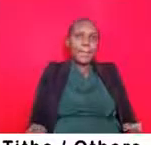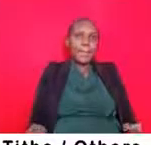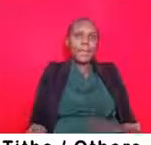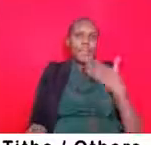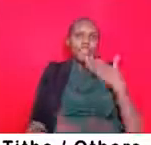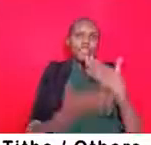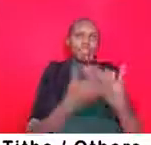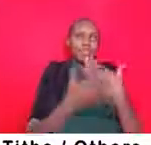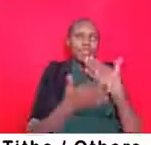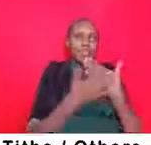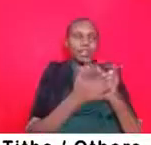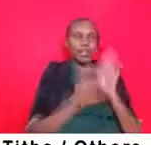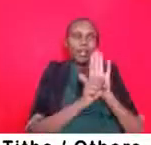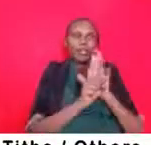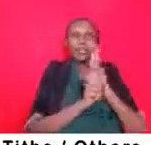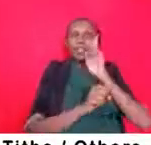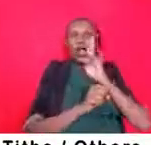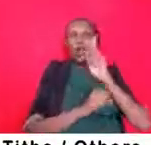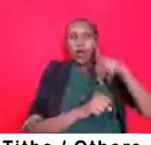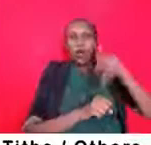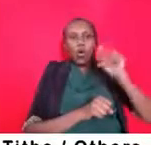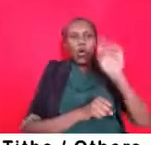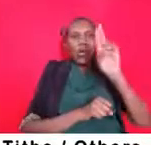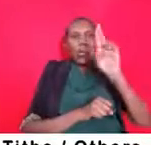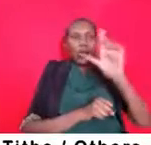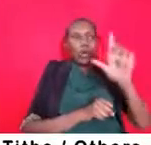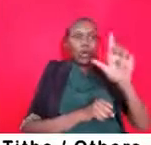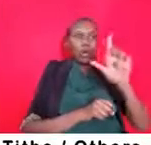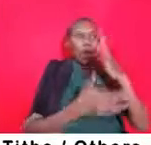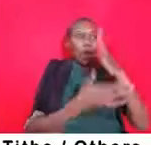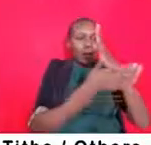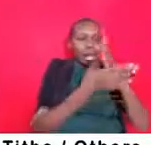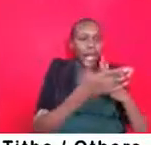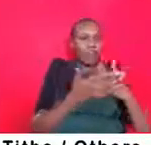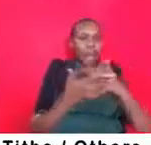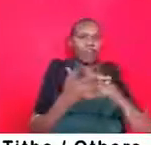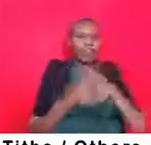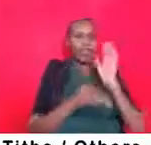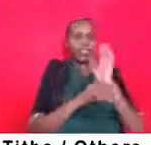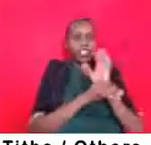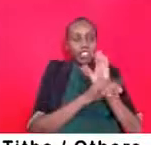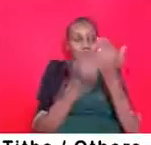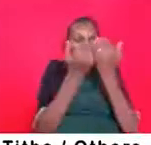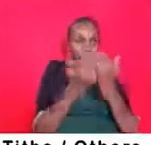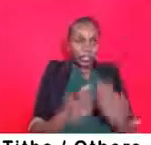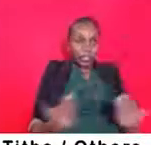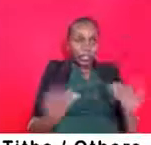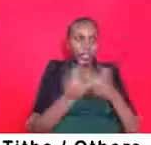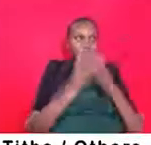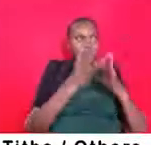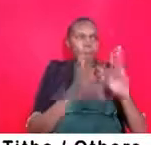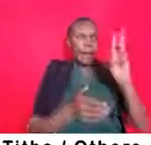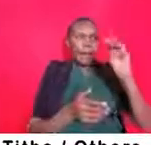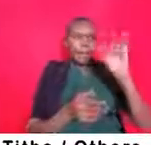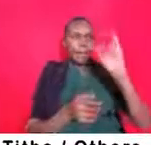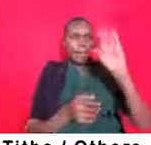Asante sana Uncle Paul. Kwa niaba na kanisa la watoto wetu wakiongozwa na mchungaji